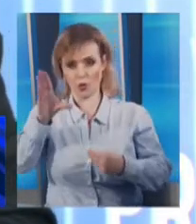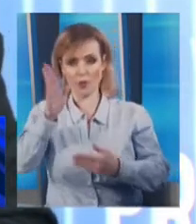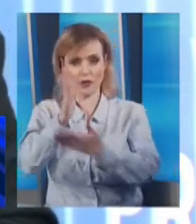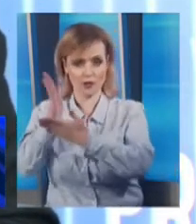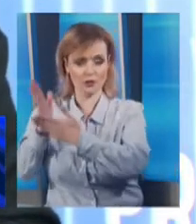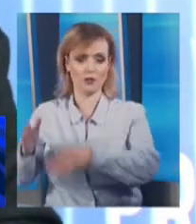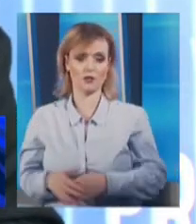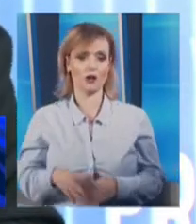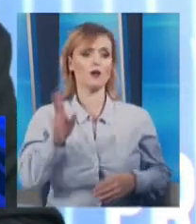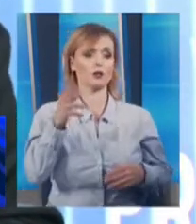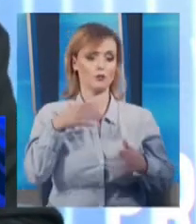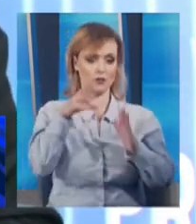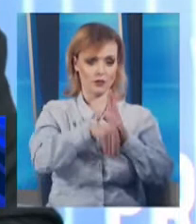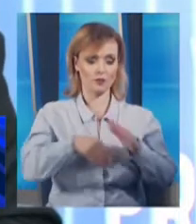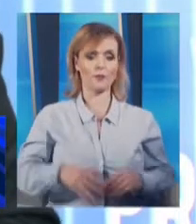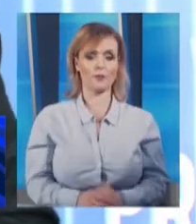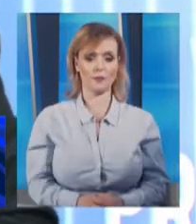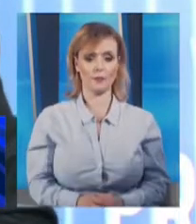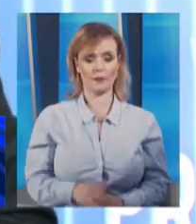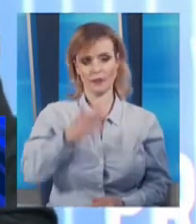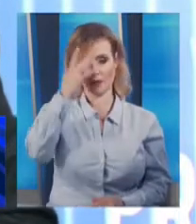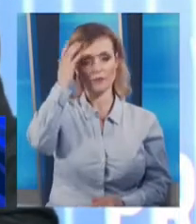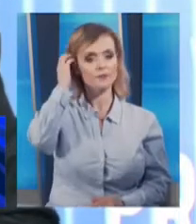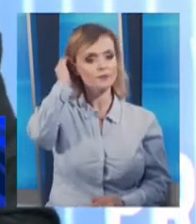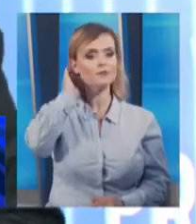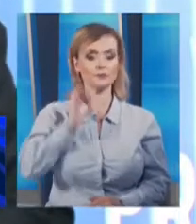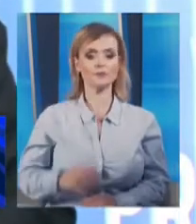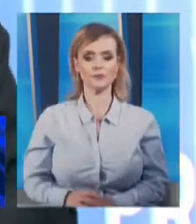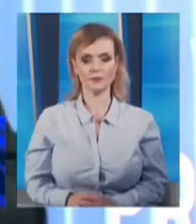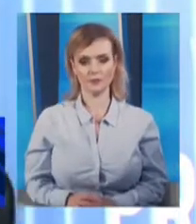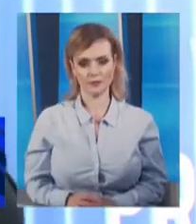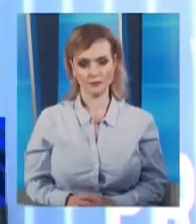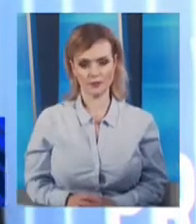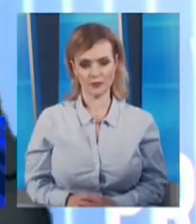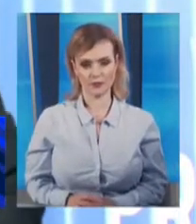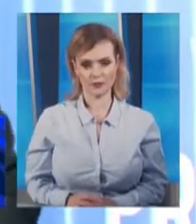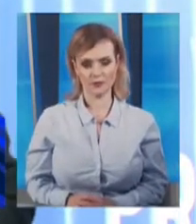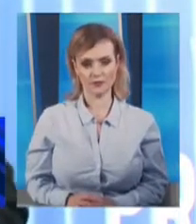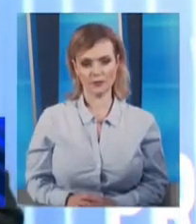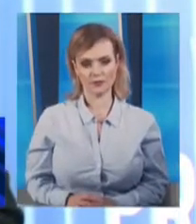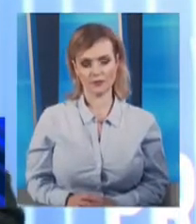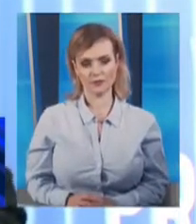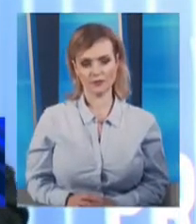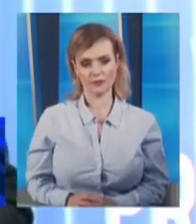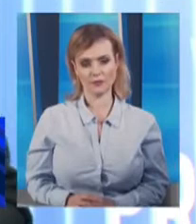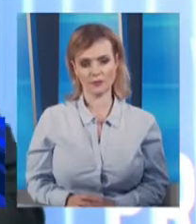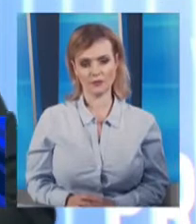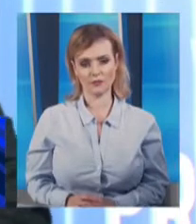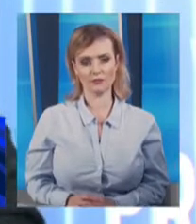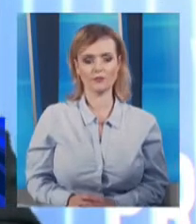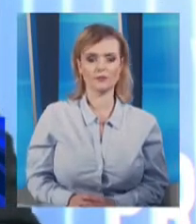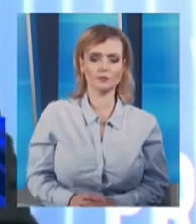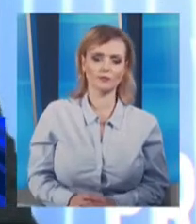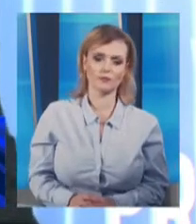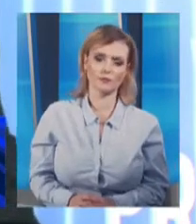facem parte, iar ideologia noastră este creștin-democrată, care se pliază foarte bine pe